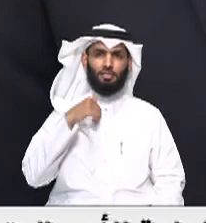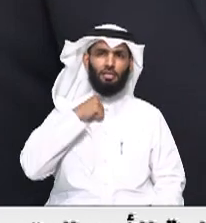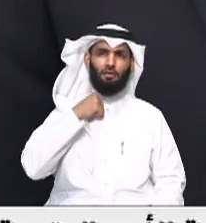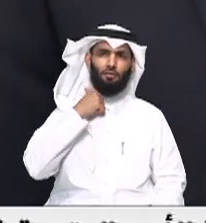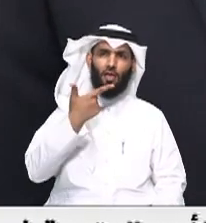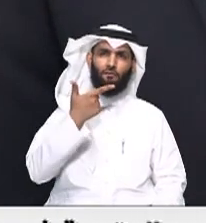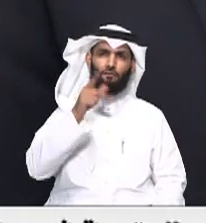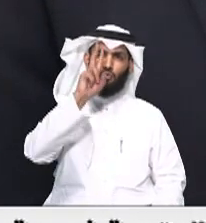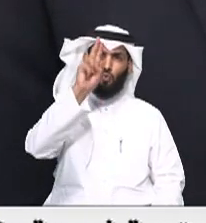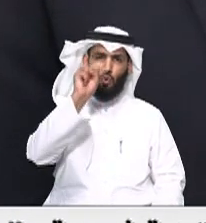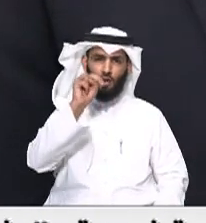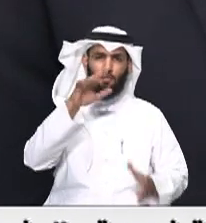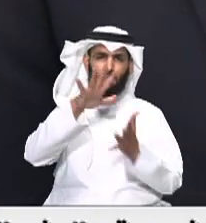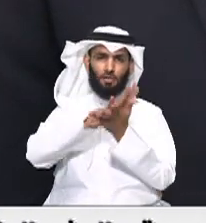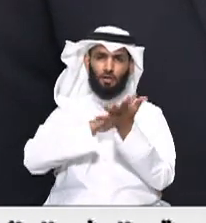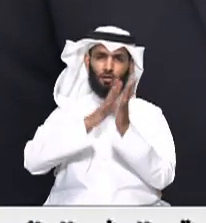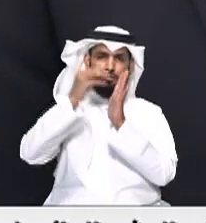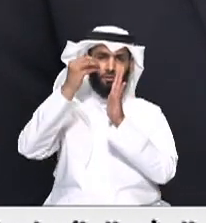المنشودة؟